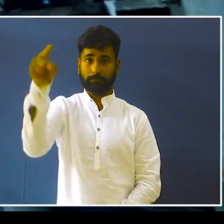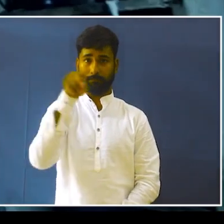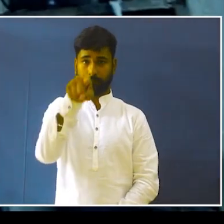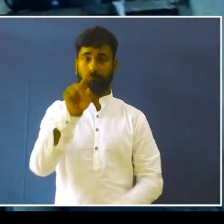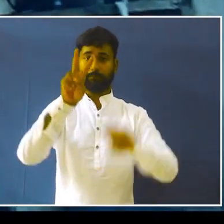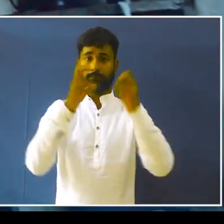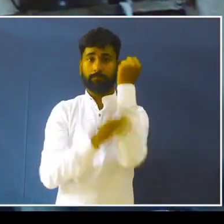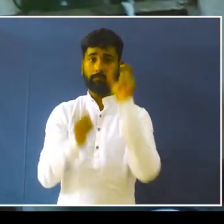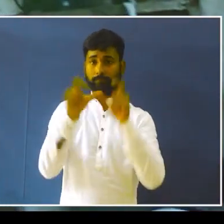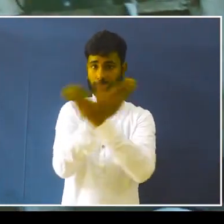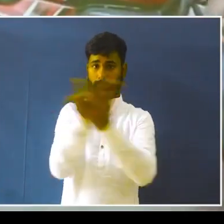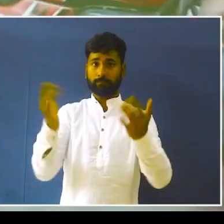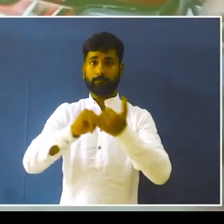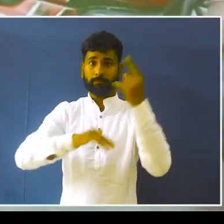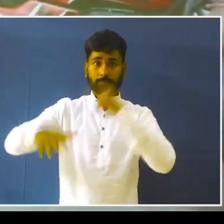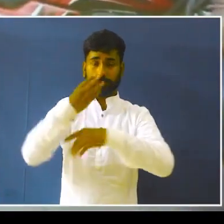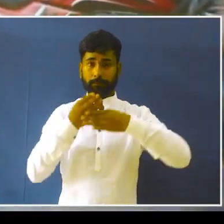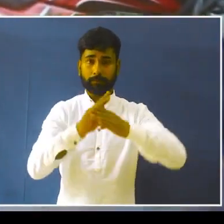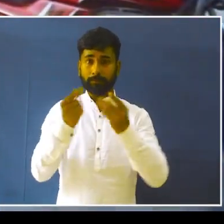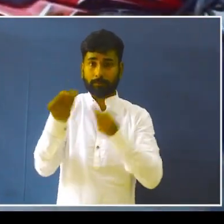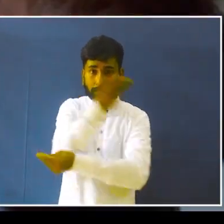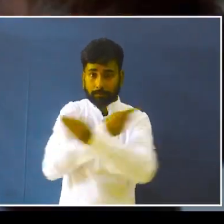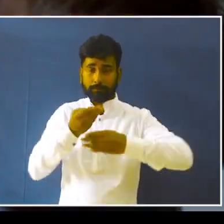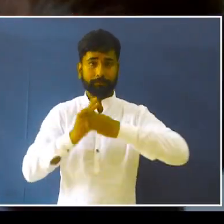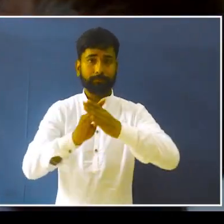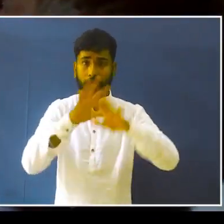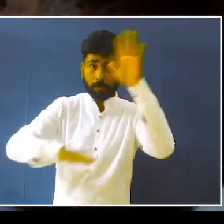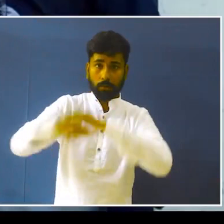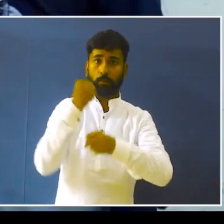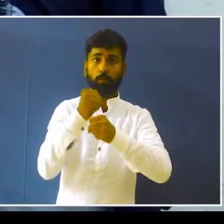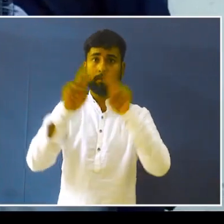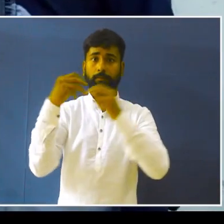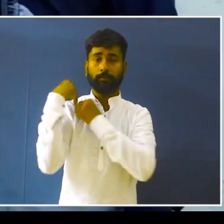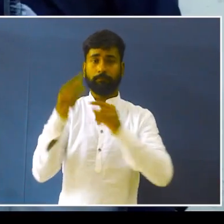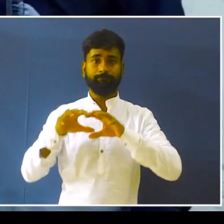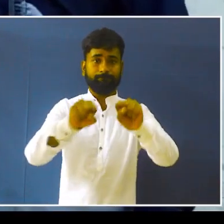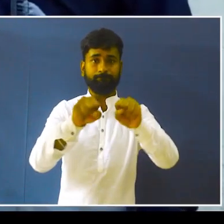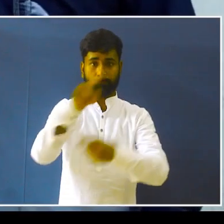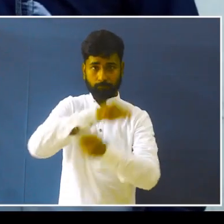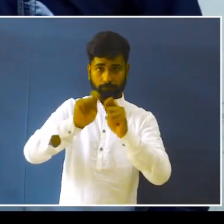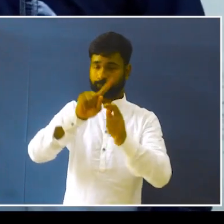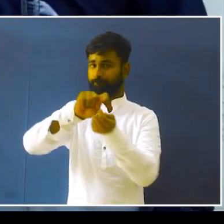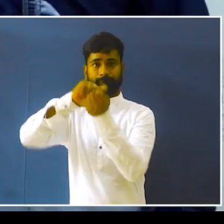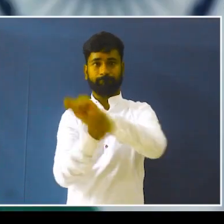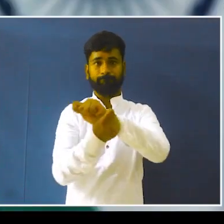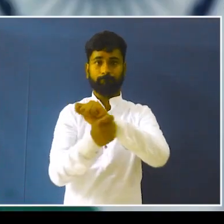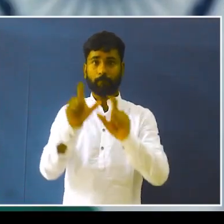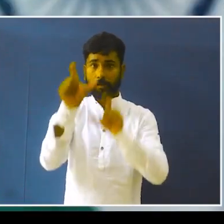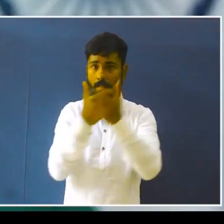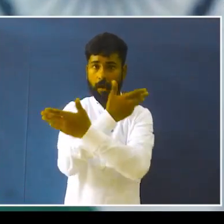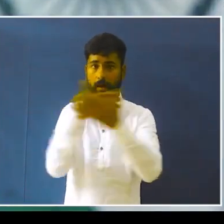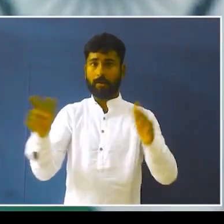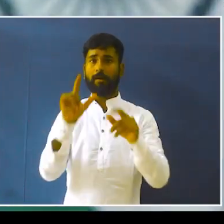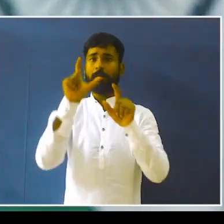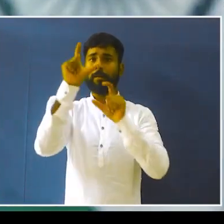और स्वरोजगार से जुड़कर आत्मनिर्भर भारत की संकल्पना को साकार कर सके, इसके लिए मोदी